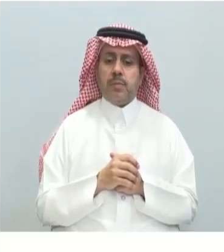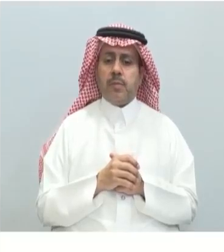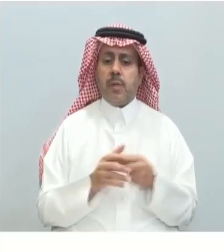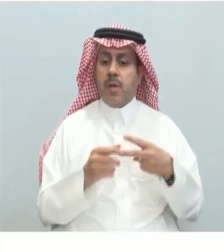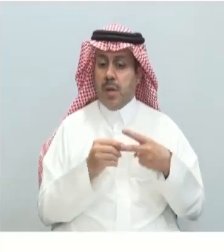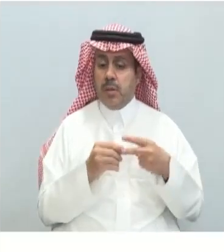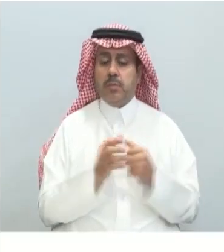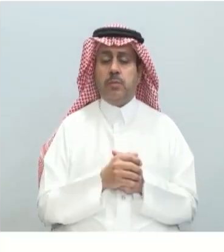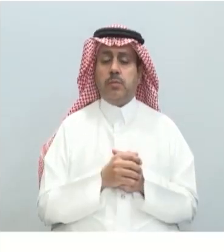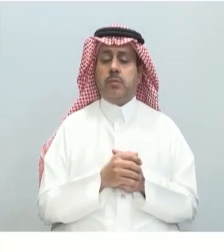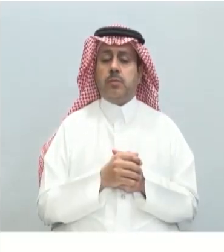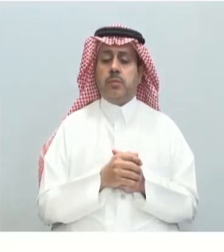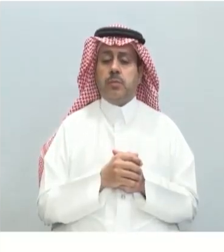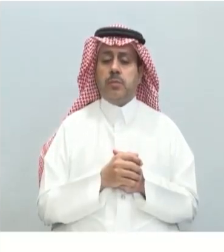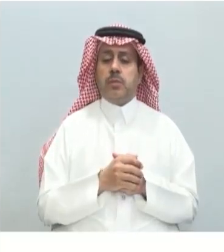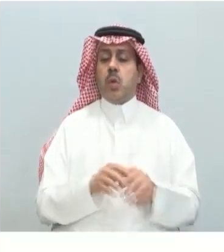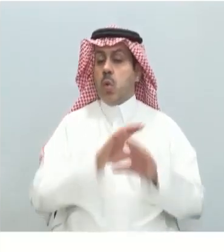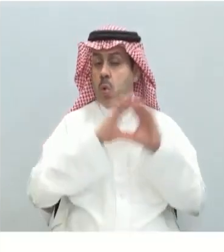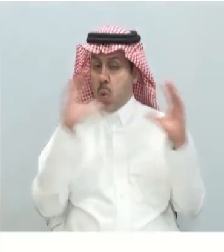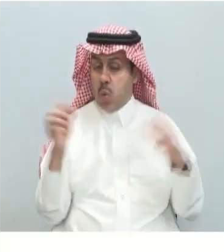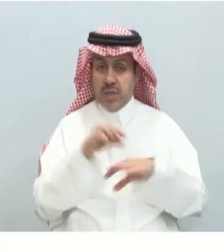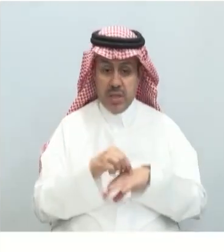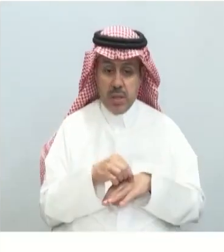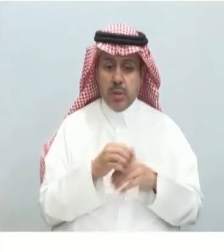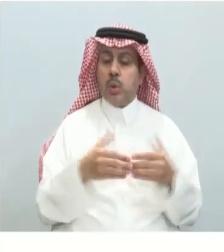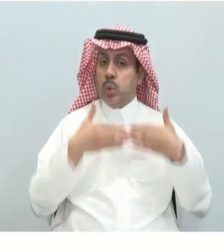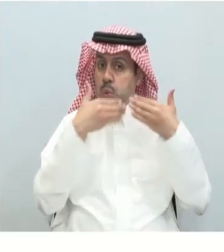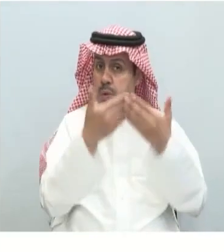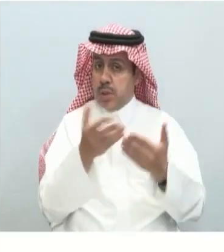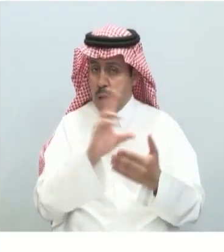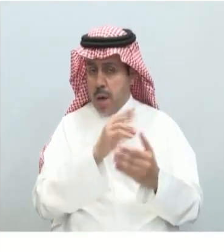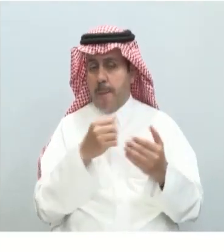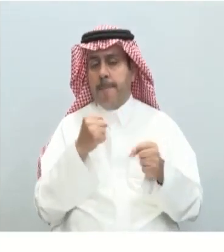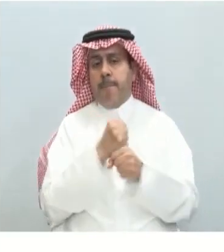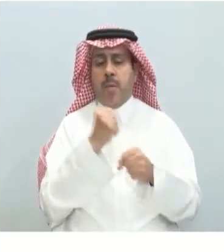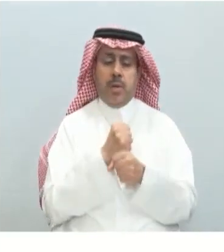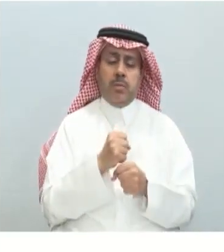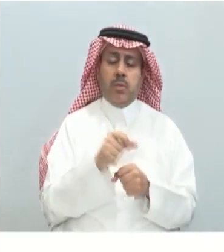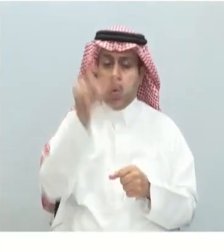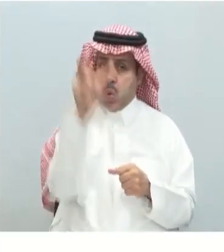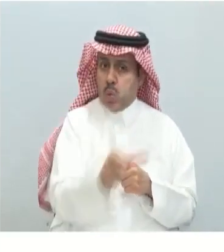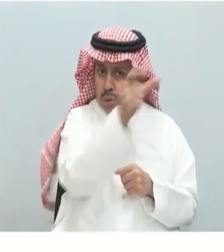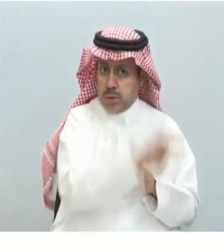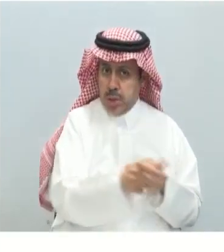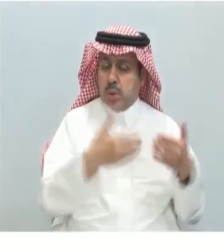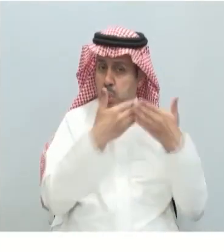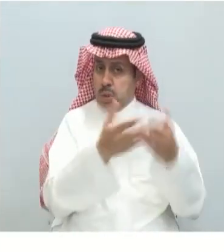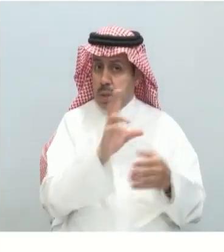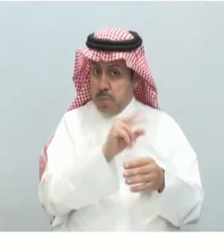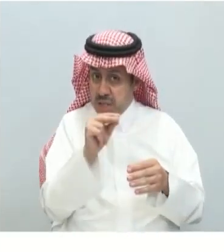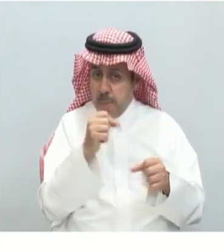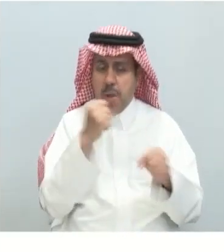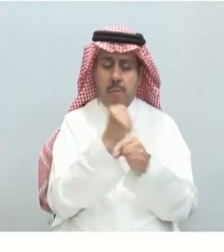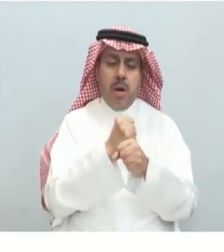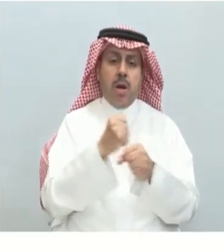الفوائد هنا ايها الطلاب والطالبات كل انسان يجازى بعمله كل انسان يجازى بعمله